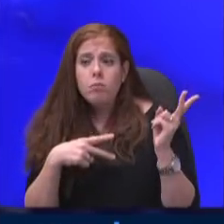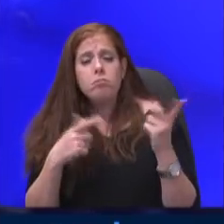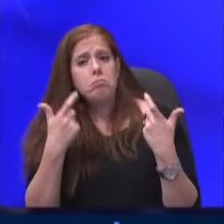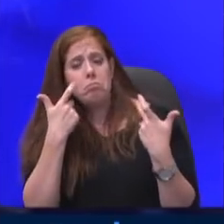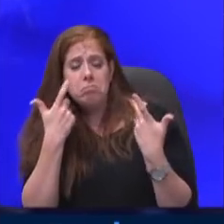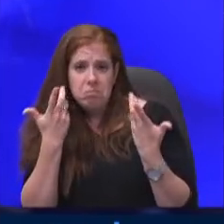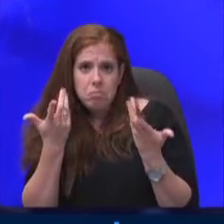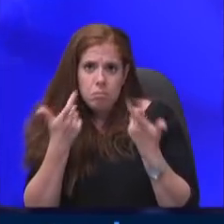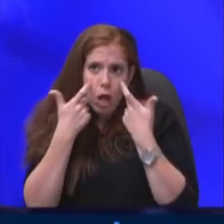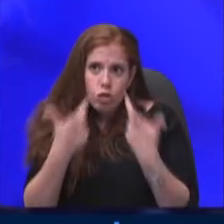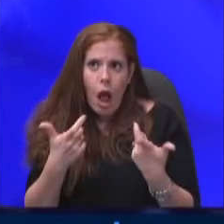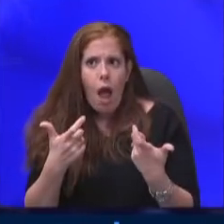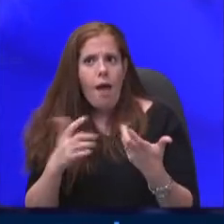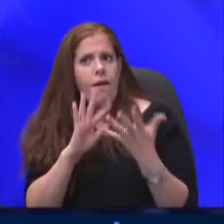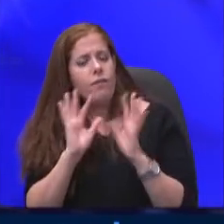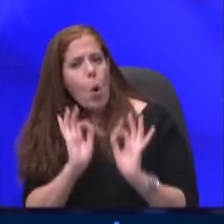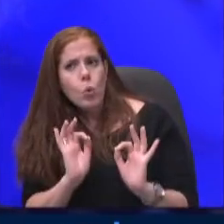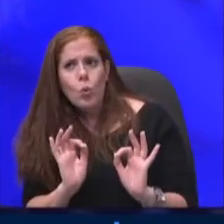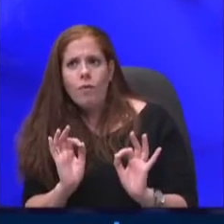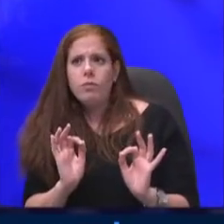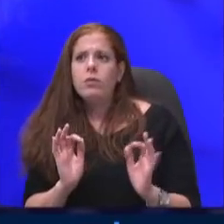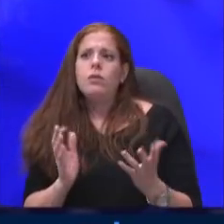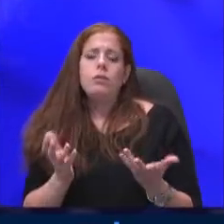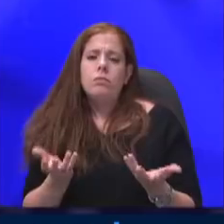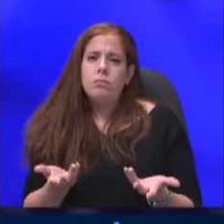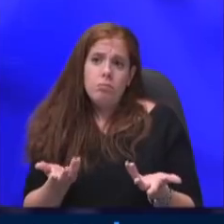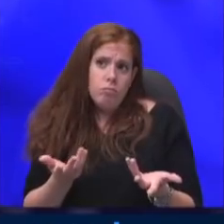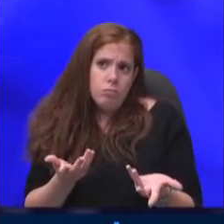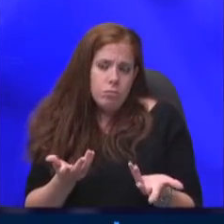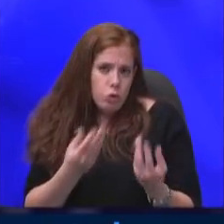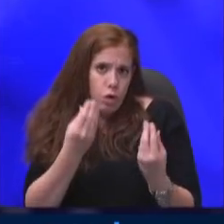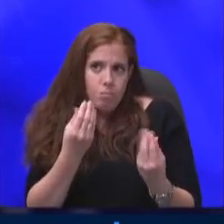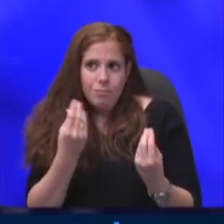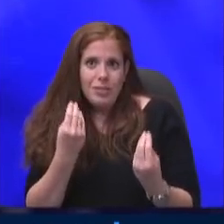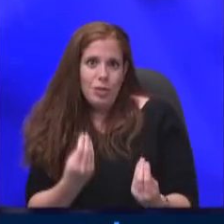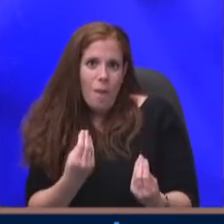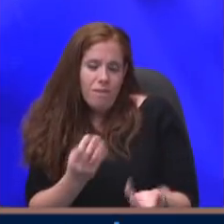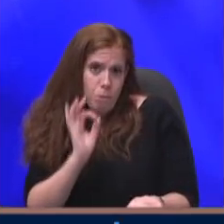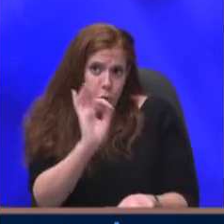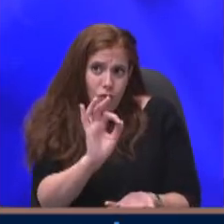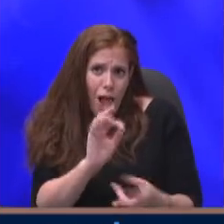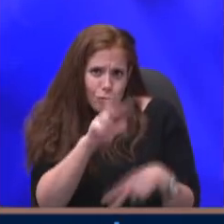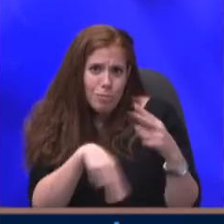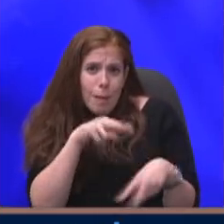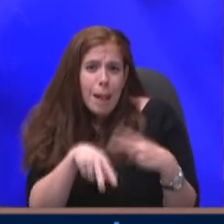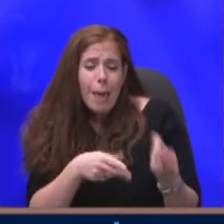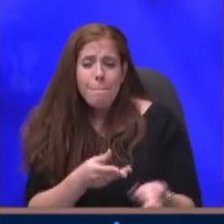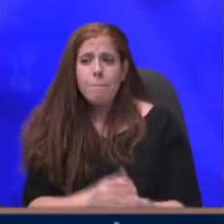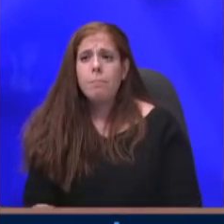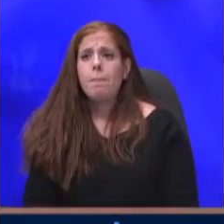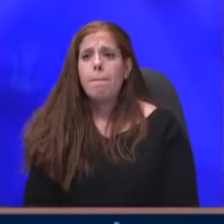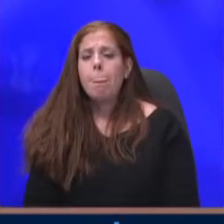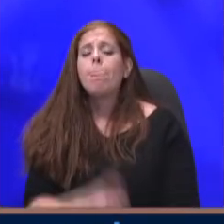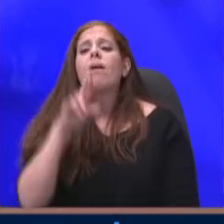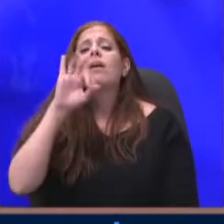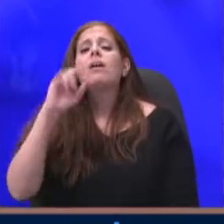בהשגחה והכל טוב. מה זה טוב, כאילו, בשבילה שמטפלים. ריטה מספרת על מערכת יחסים